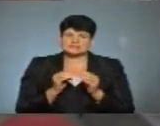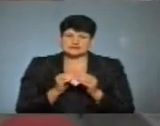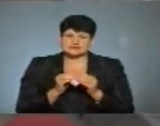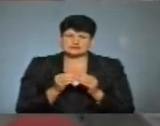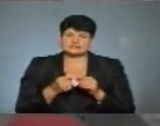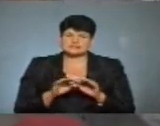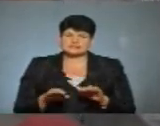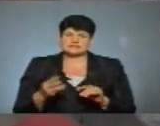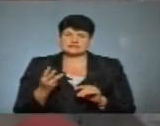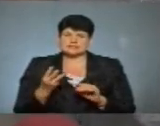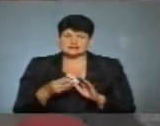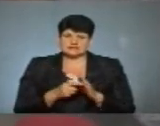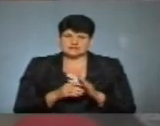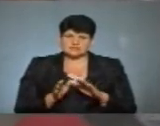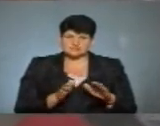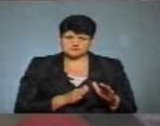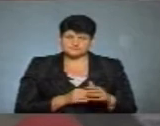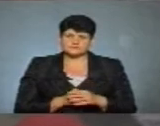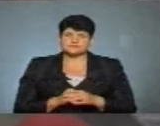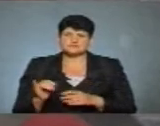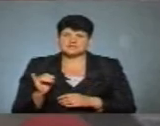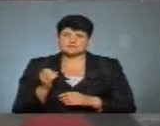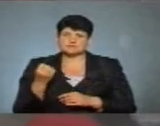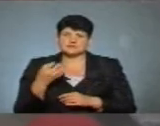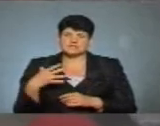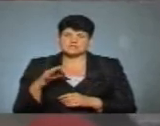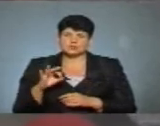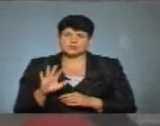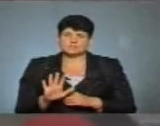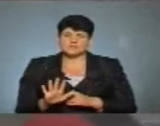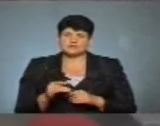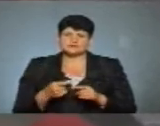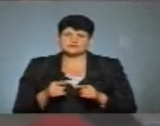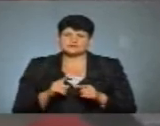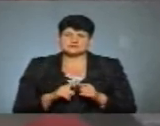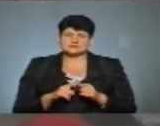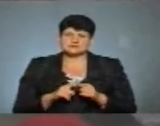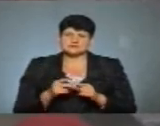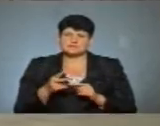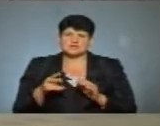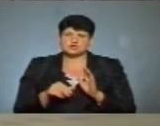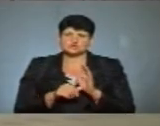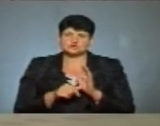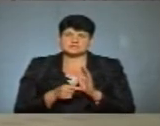14.10, це дітки третіх класів. І о 15.05 – це паралель шостих